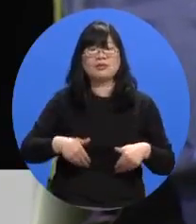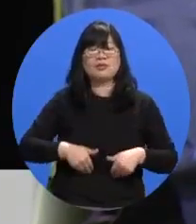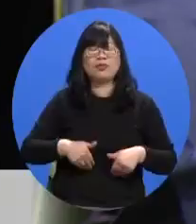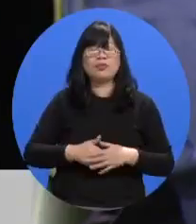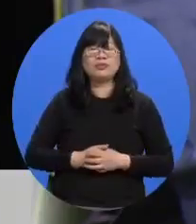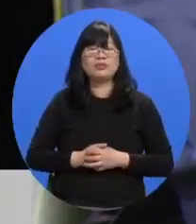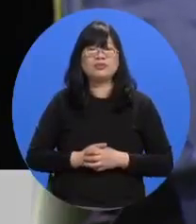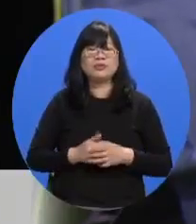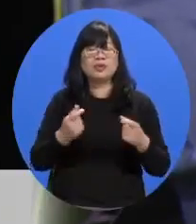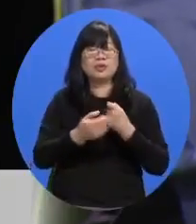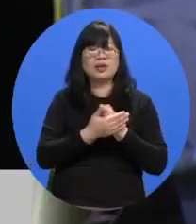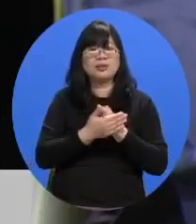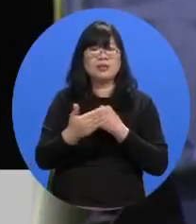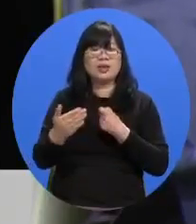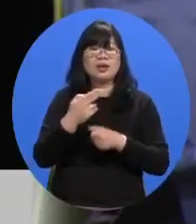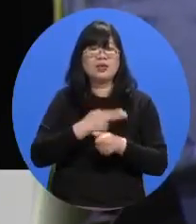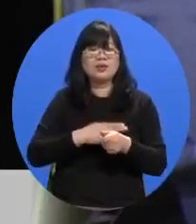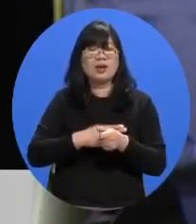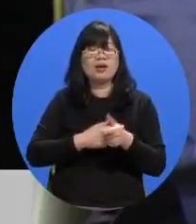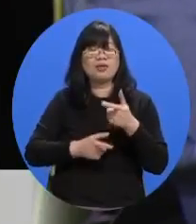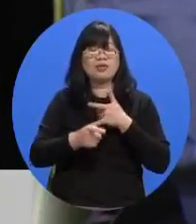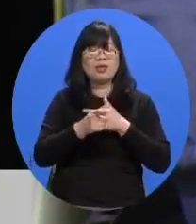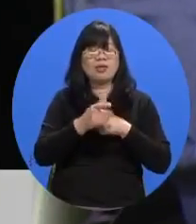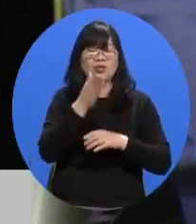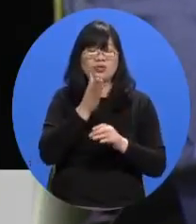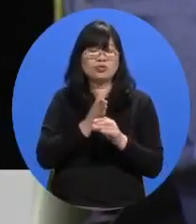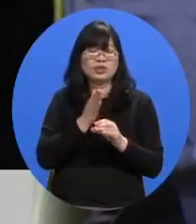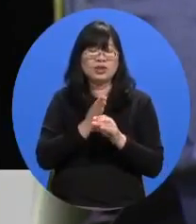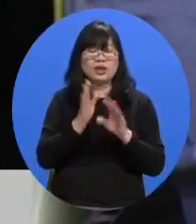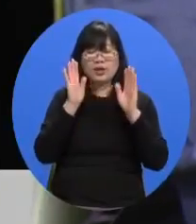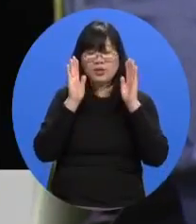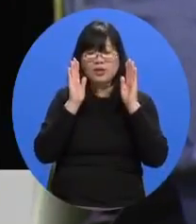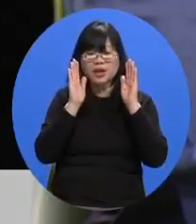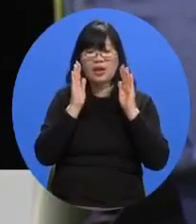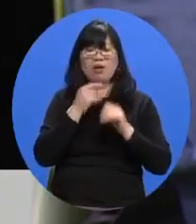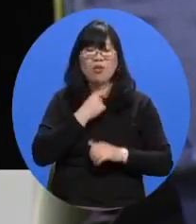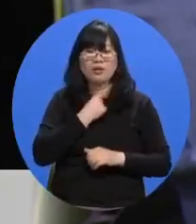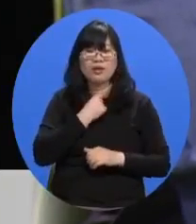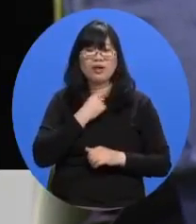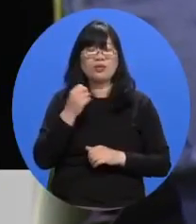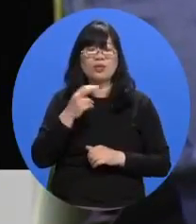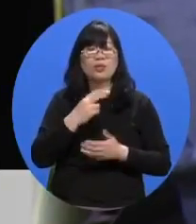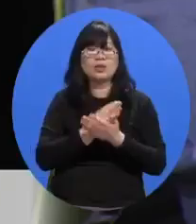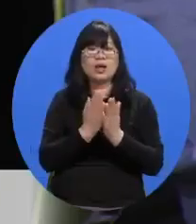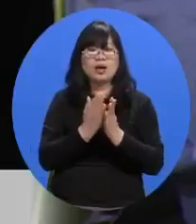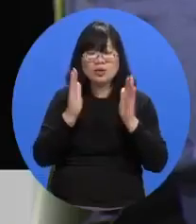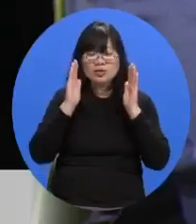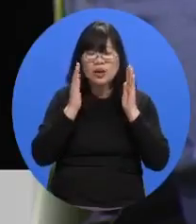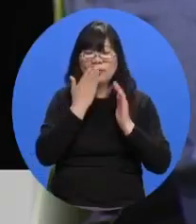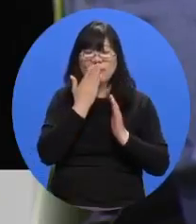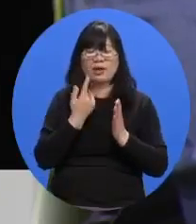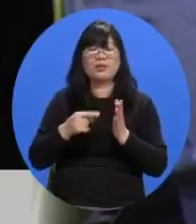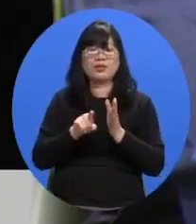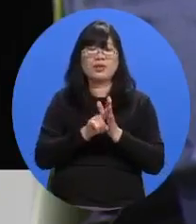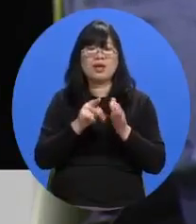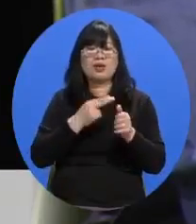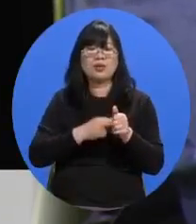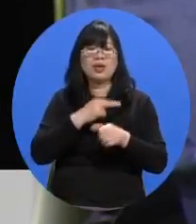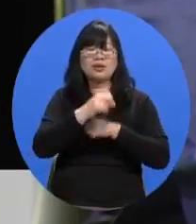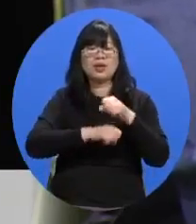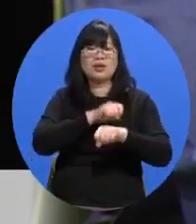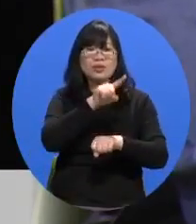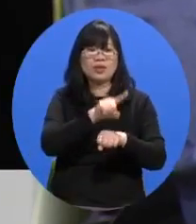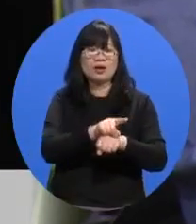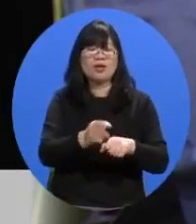네. 그래서 교사가 좀 더 주체적인 수업을 하셨으면 좋겠고 다양한 수업을 할 수 있도록 교사의 자율성을